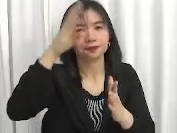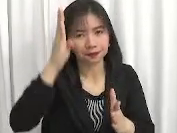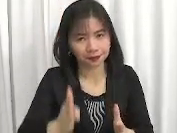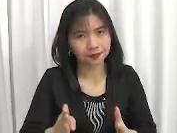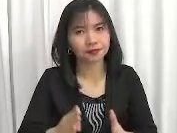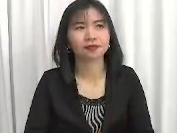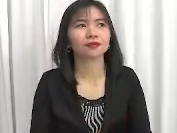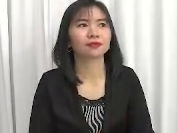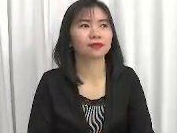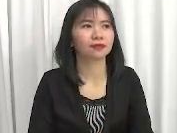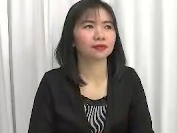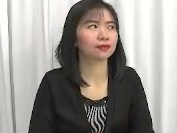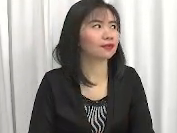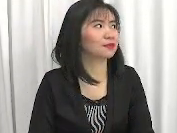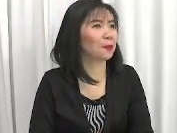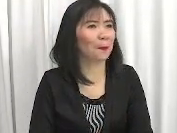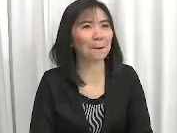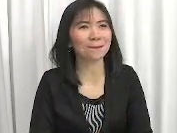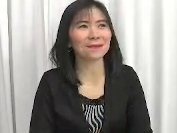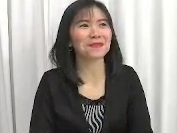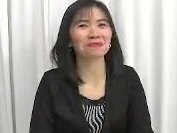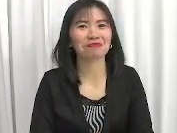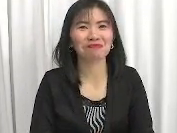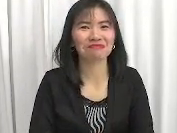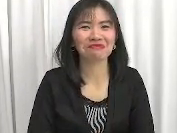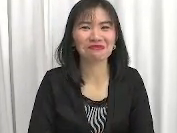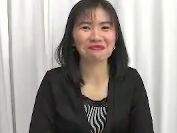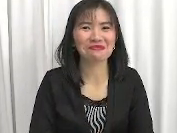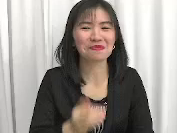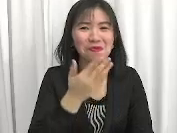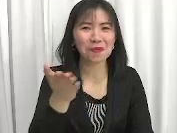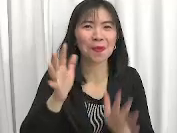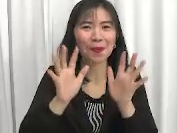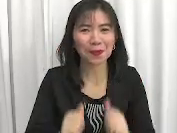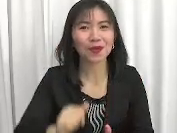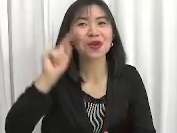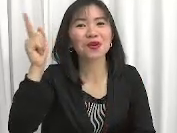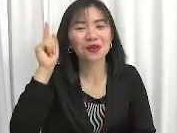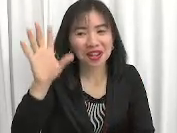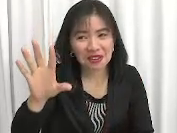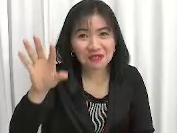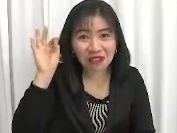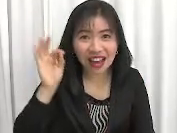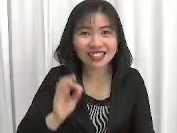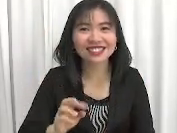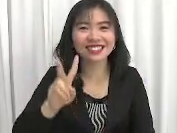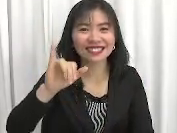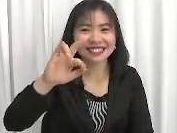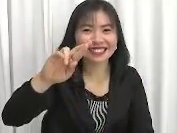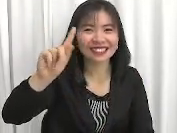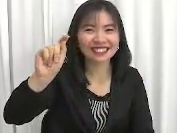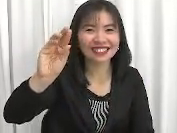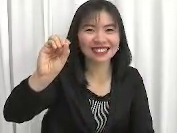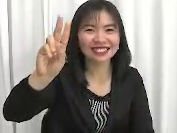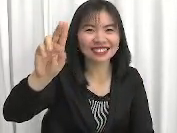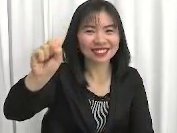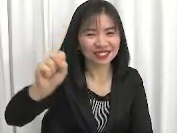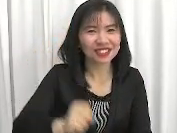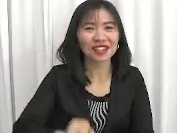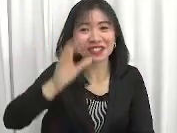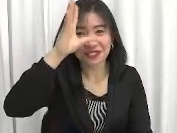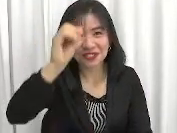sinabi kasi, mo. Wala yan sa tabi-tabi. Wala yan sa tabi-tabi. Wala yan sa mga unbeliever. Ang virtuous woman ay nasa